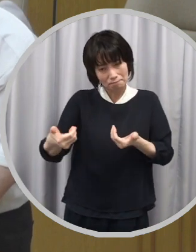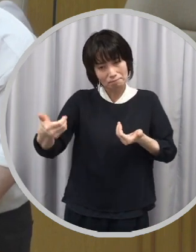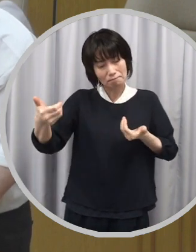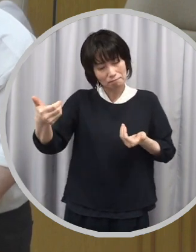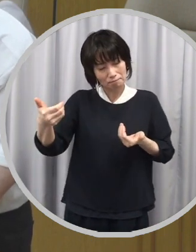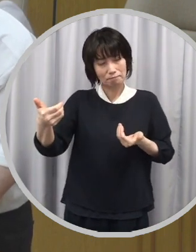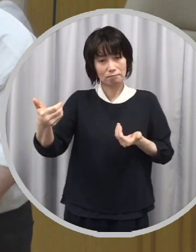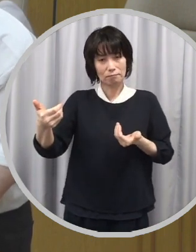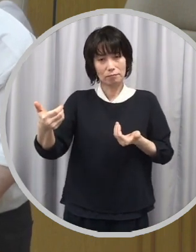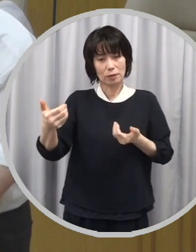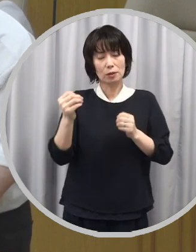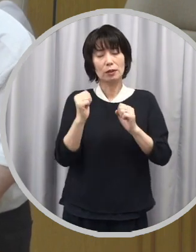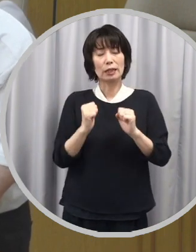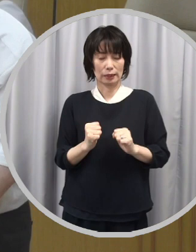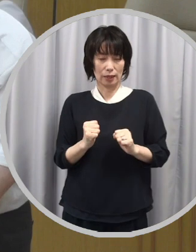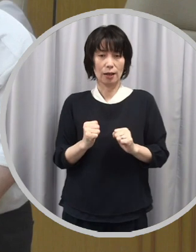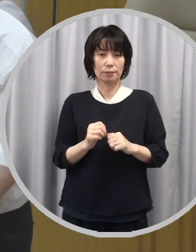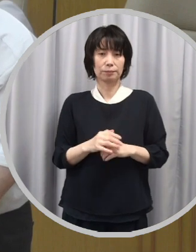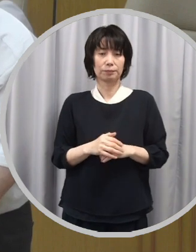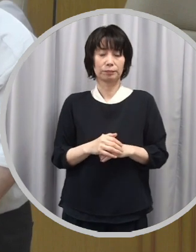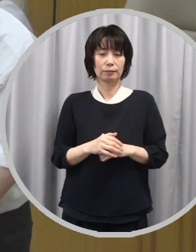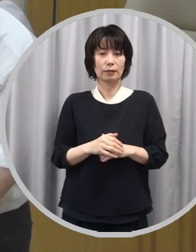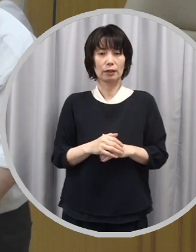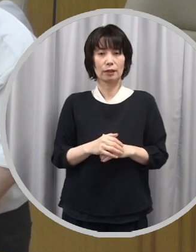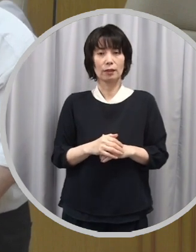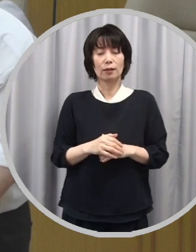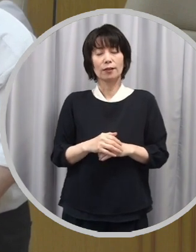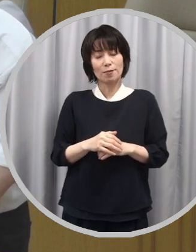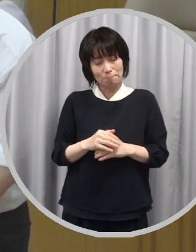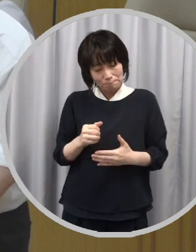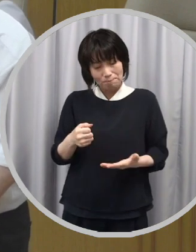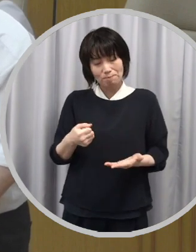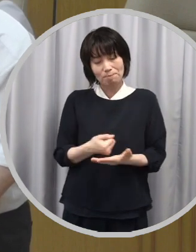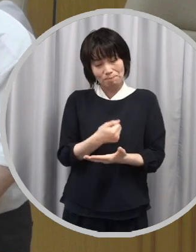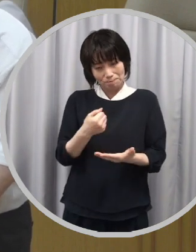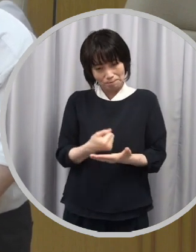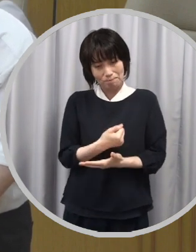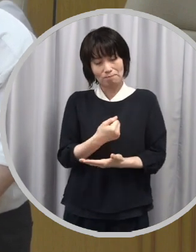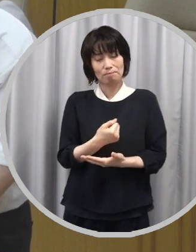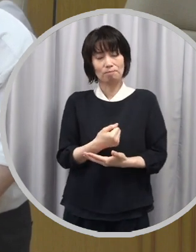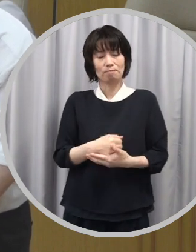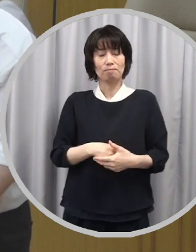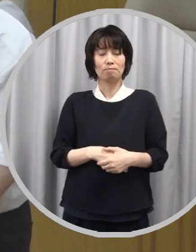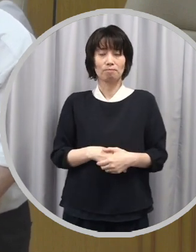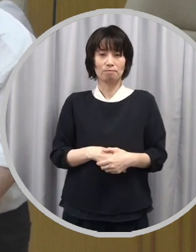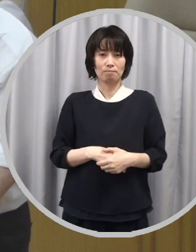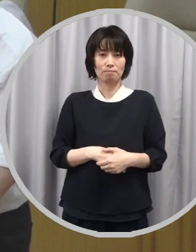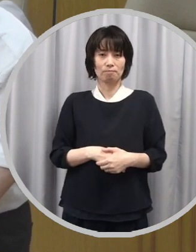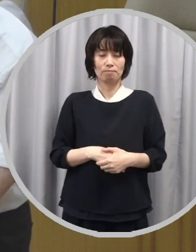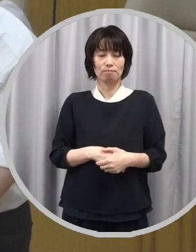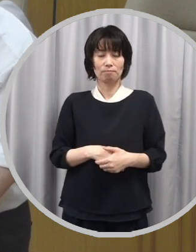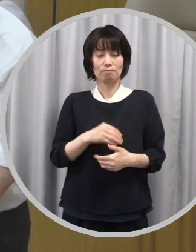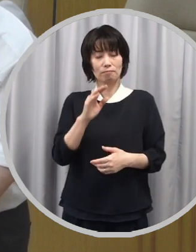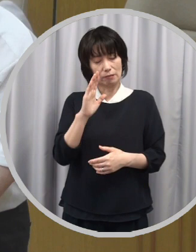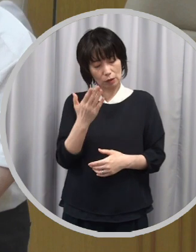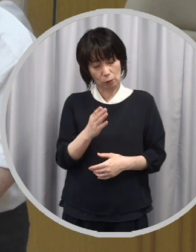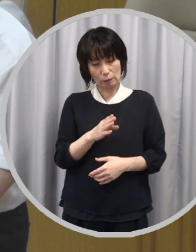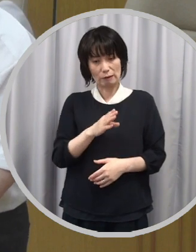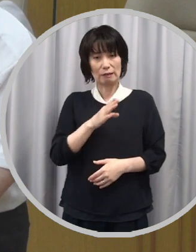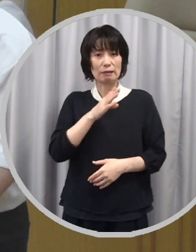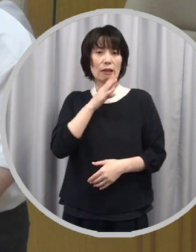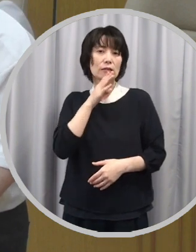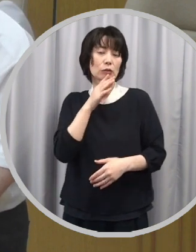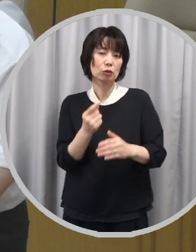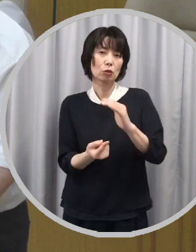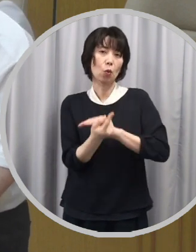々もおられました。非常に残念でした。でもそれが現実の3年